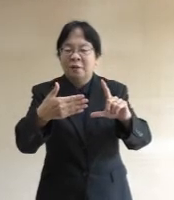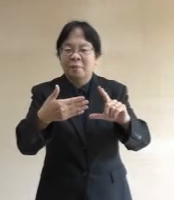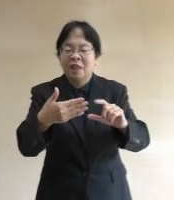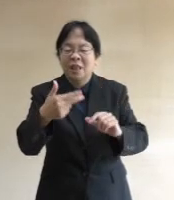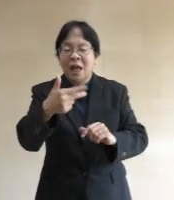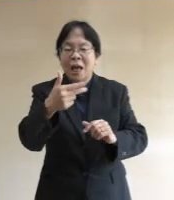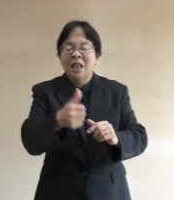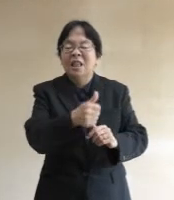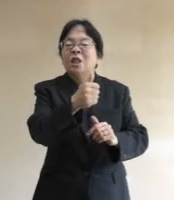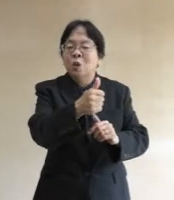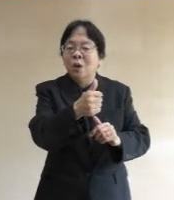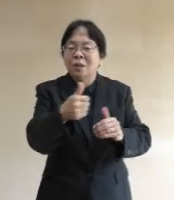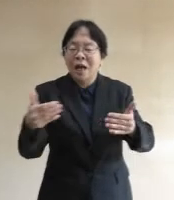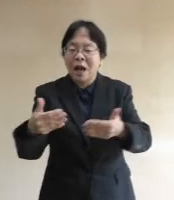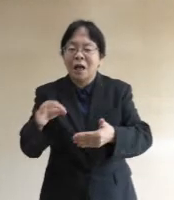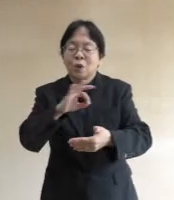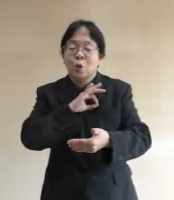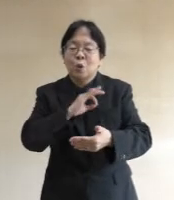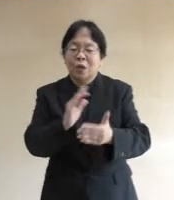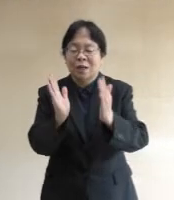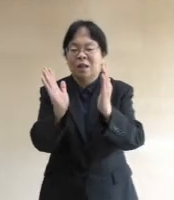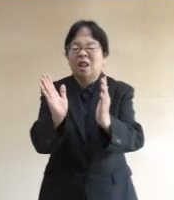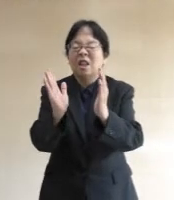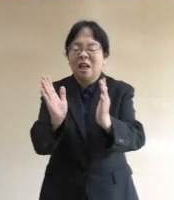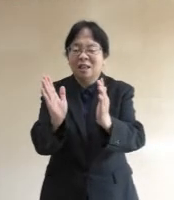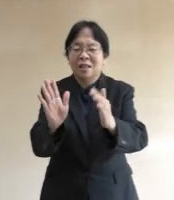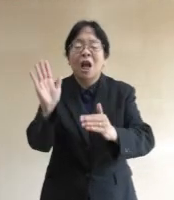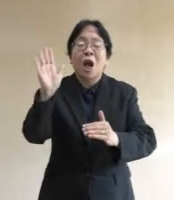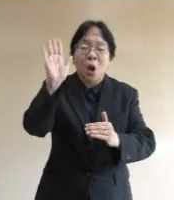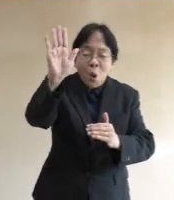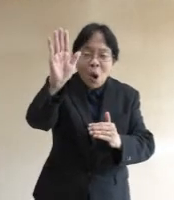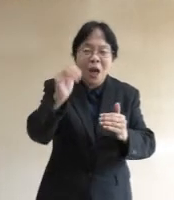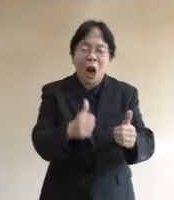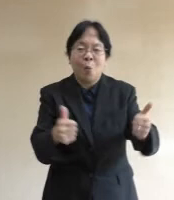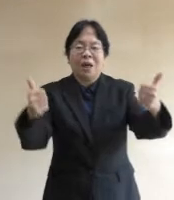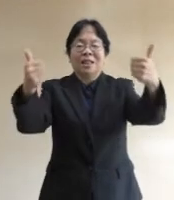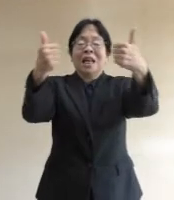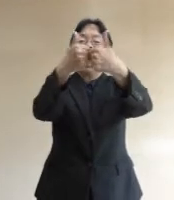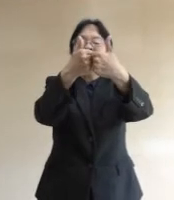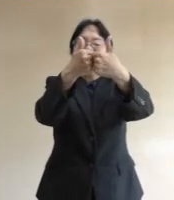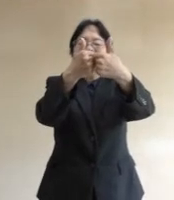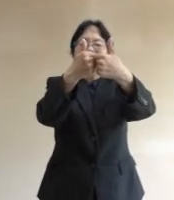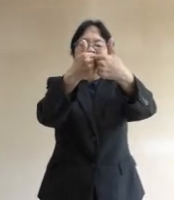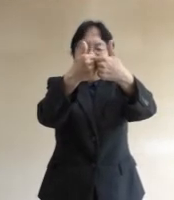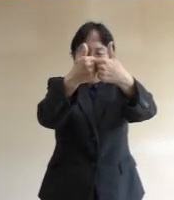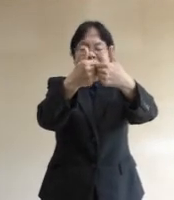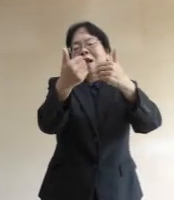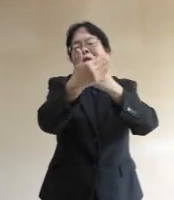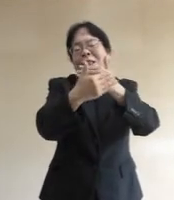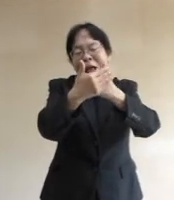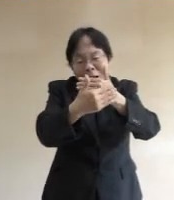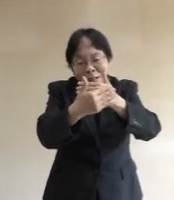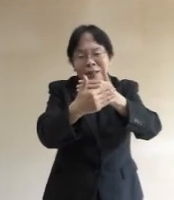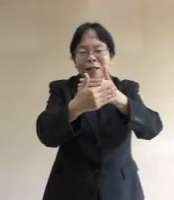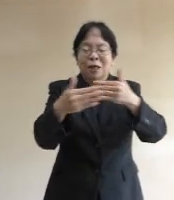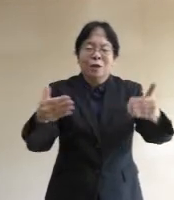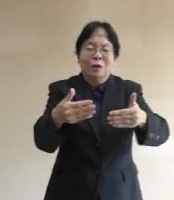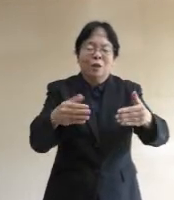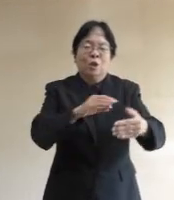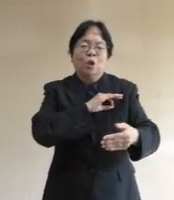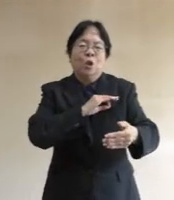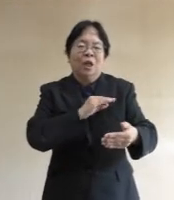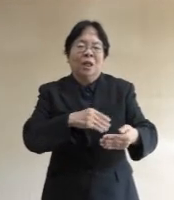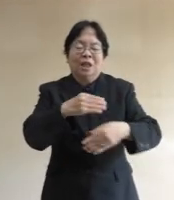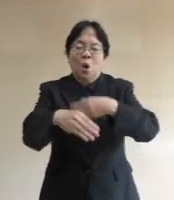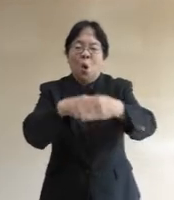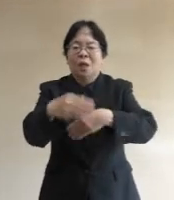して、なんか発したところで、これからチャレンジ しなさいよということで、あ、まあ、職員